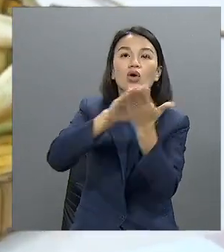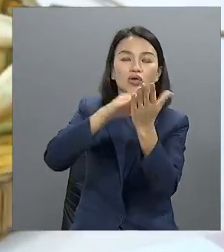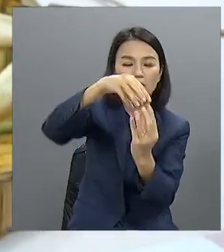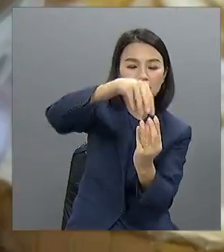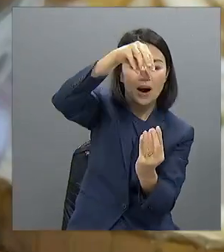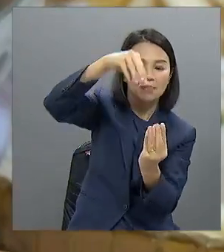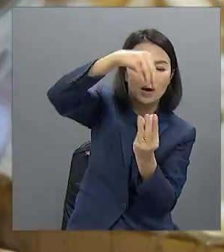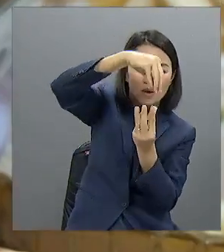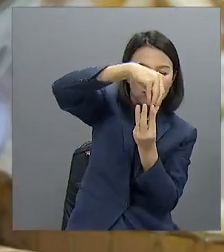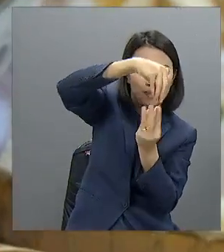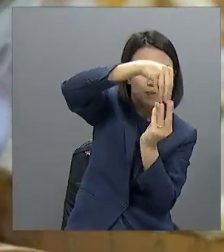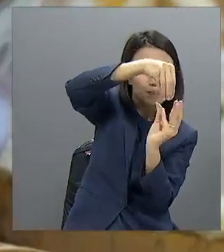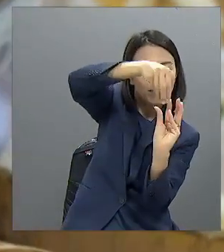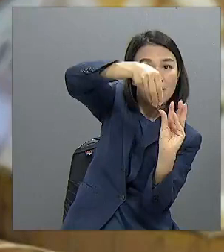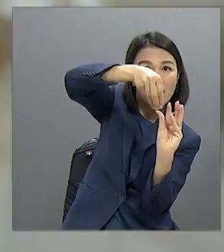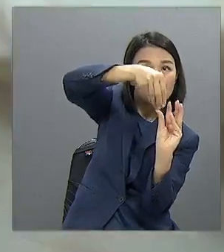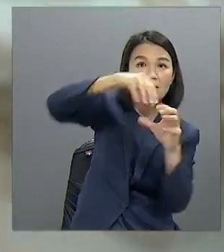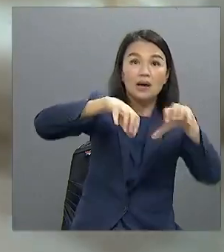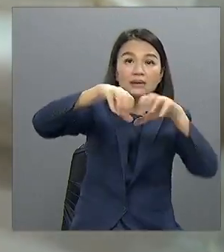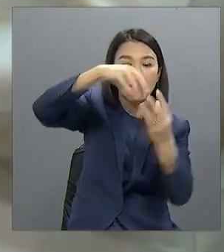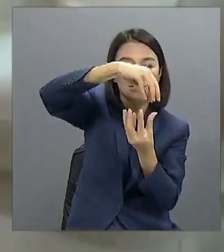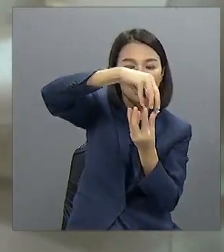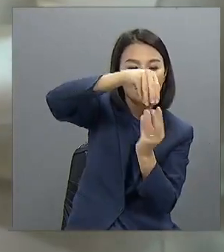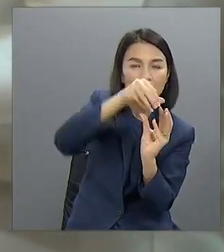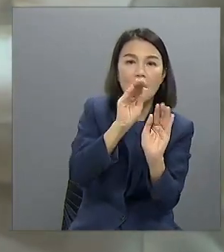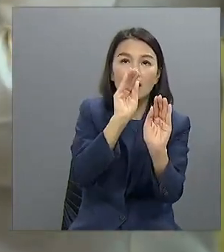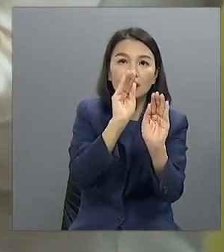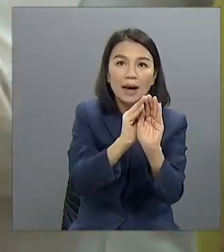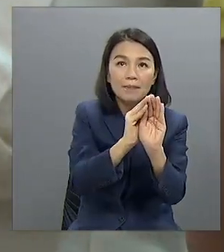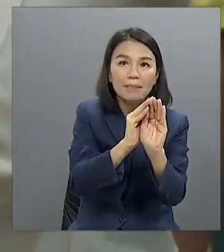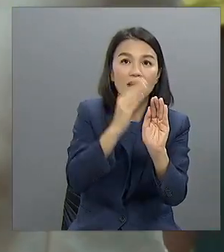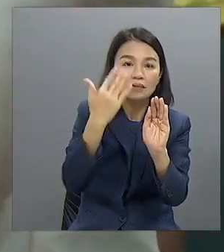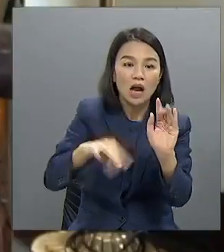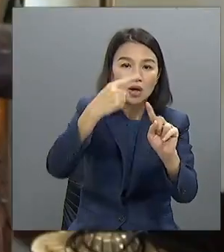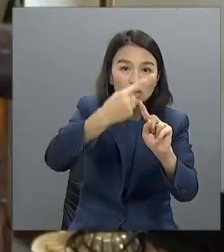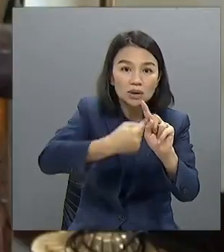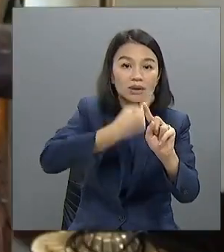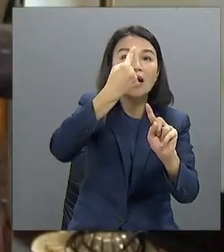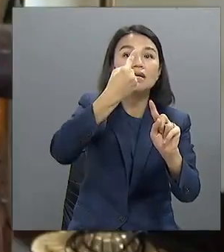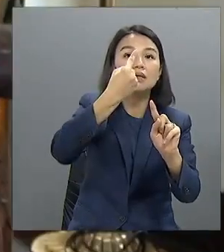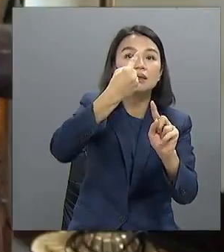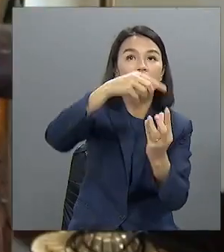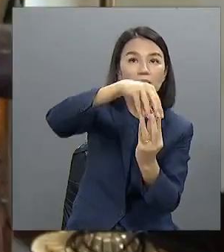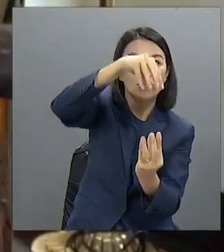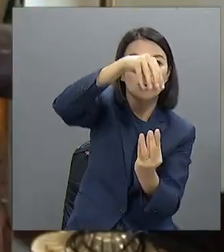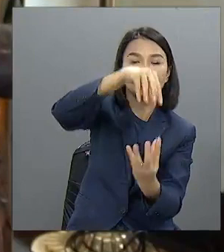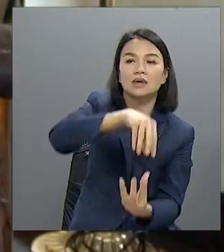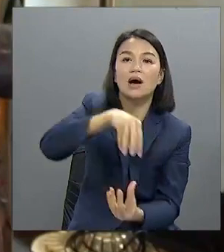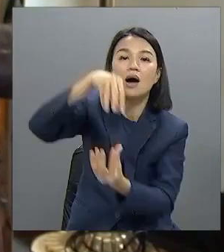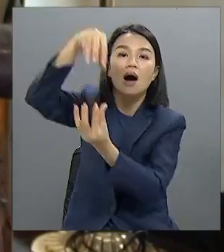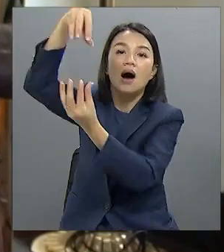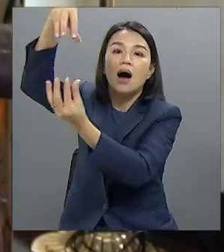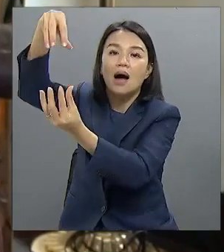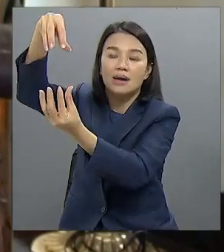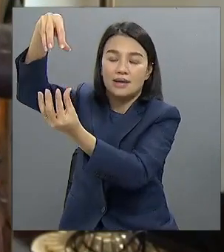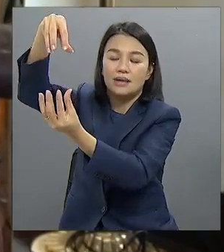ะคะแล้วก็เก็บรอไว้หนึ่งเดือนก่อนนะคะเพื่อจะมอบให้พระพันปีหัวเนื่องใน